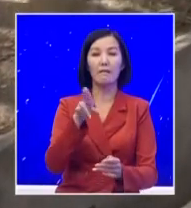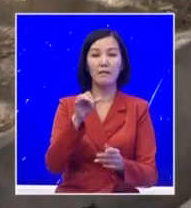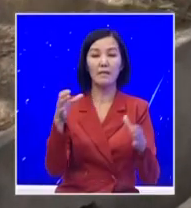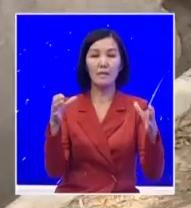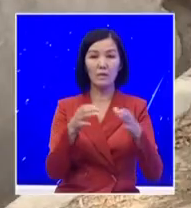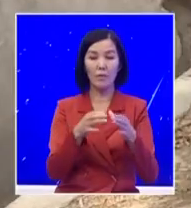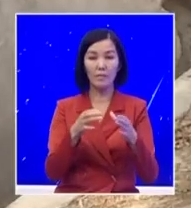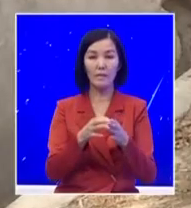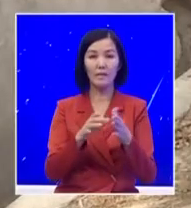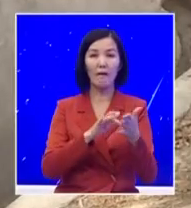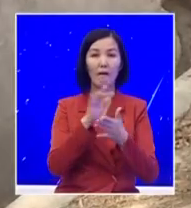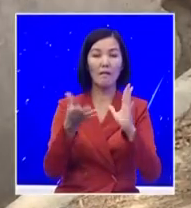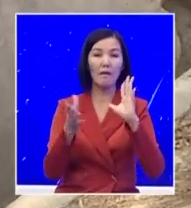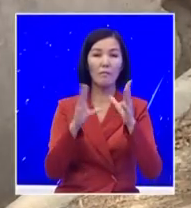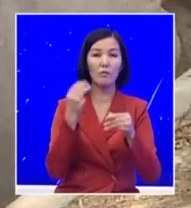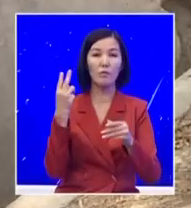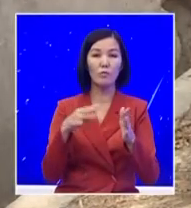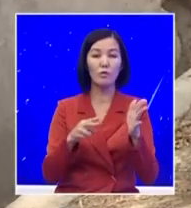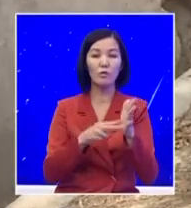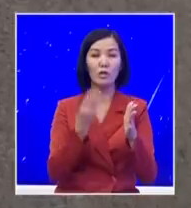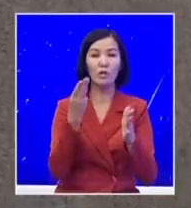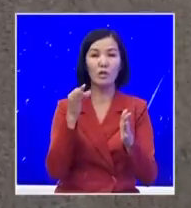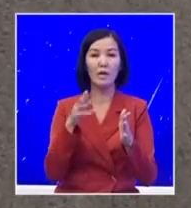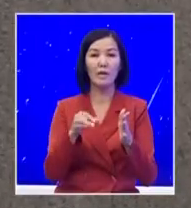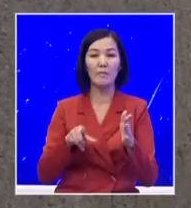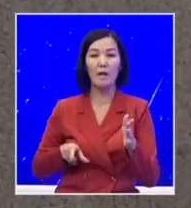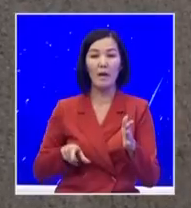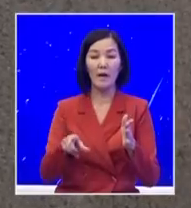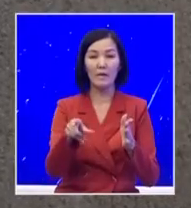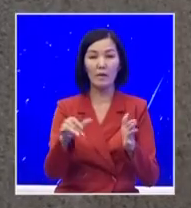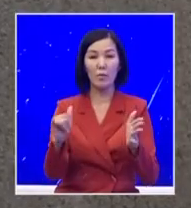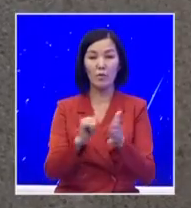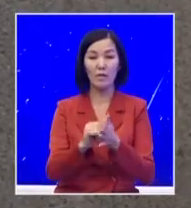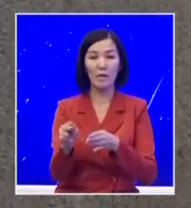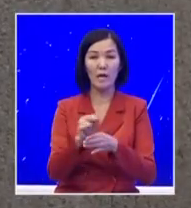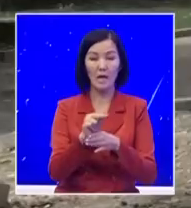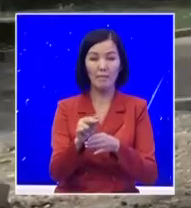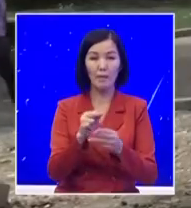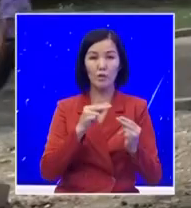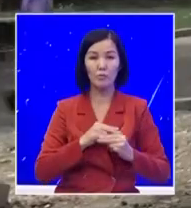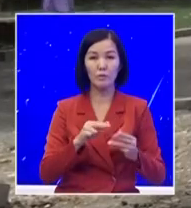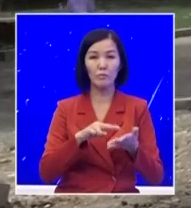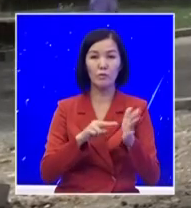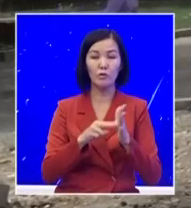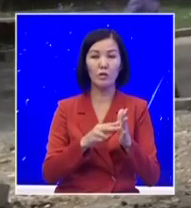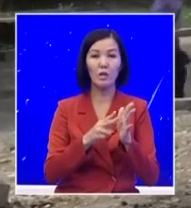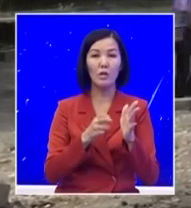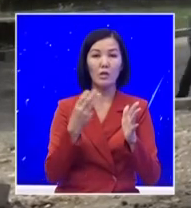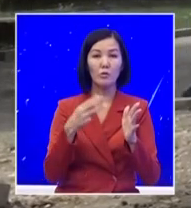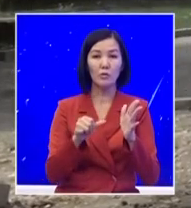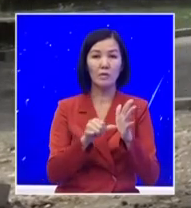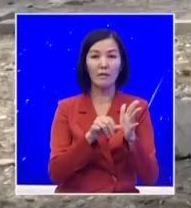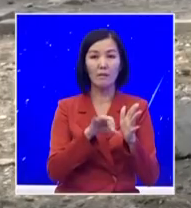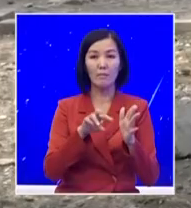шектеулі серіктестігі қала бойынша 37 шақырым аумаққа арық жүйесін жүргізеді. Қалпына келтіру жұмыстарына бюджеттен 736